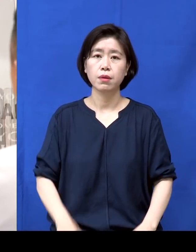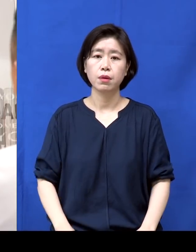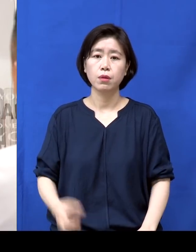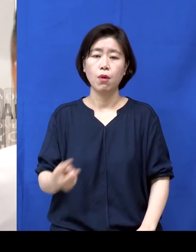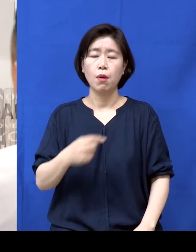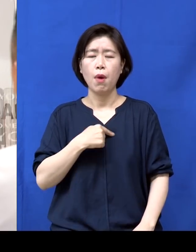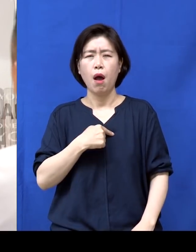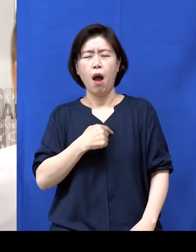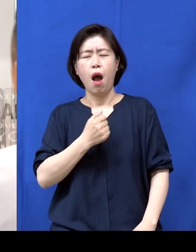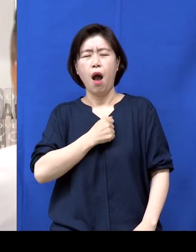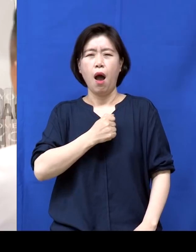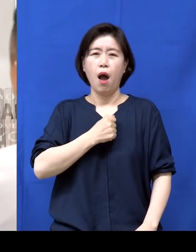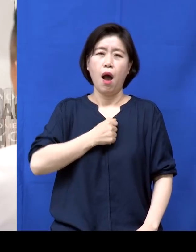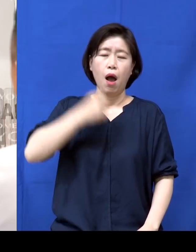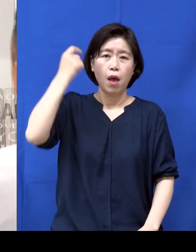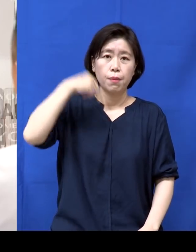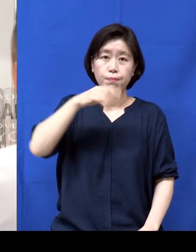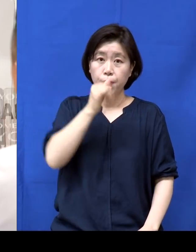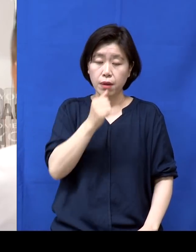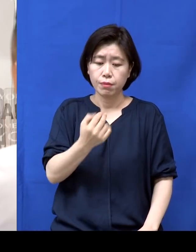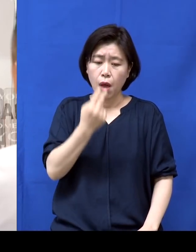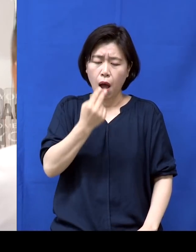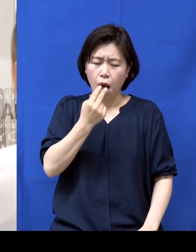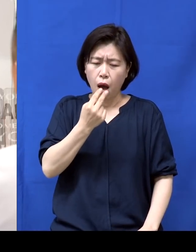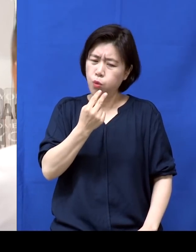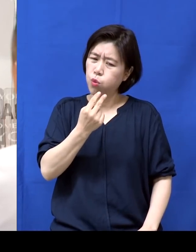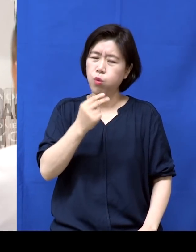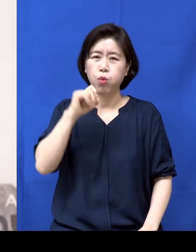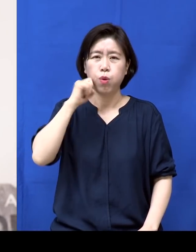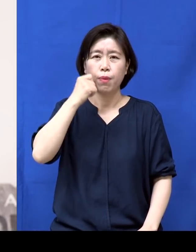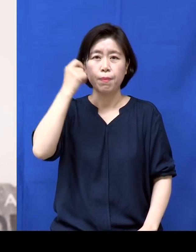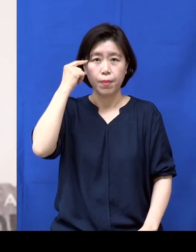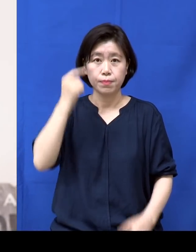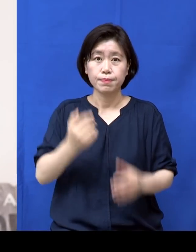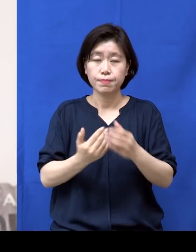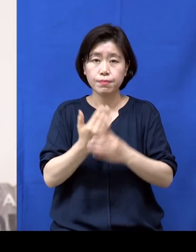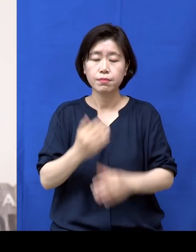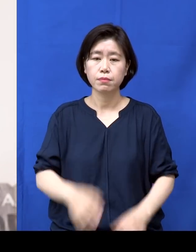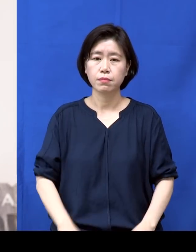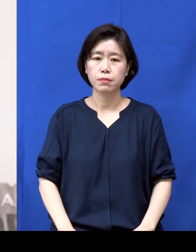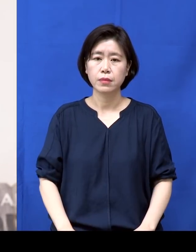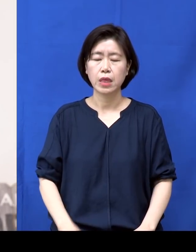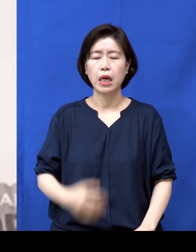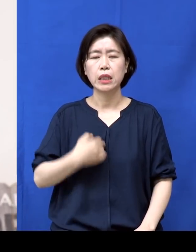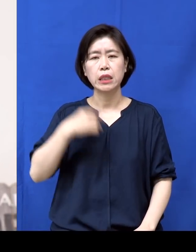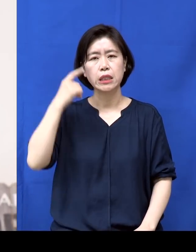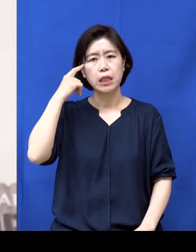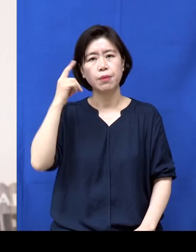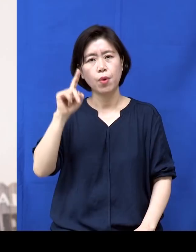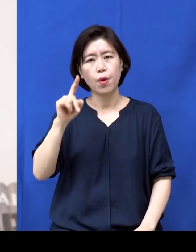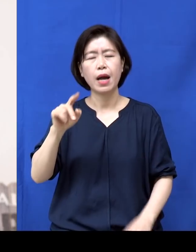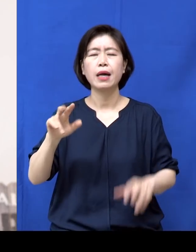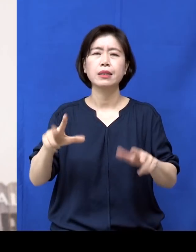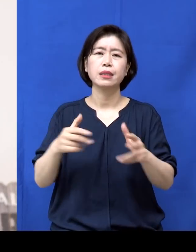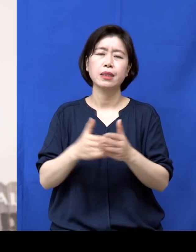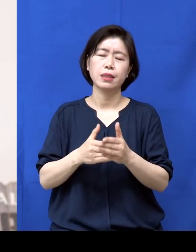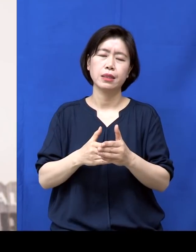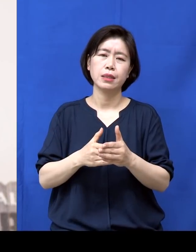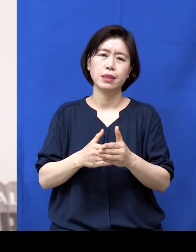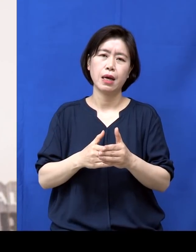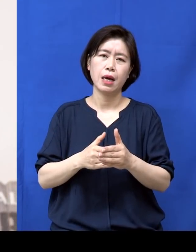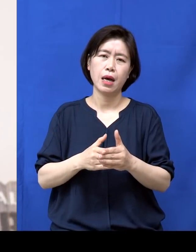가슴도 답답하고 숨쉬기도 힘들고 해서 저는 처음에 아 내가 너무 그동안 힘들었구나. 무리 일주일 됐나 동안 보다. 내